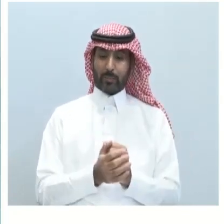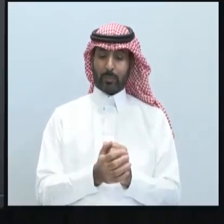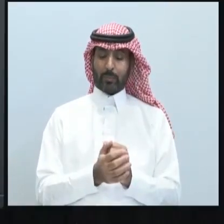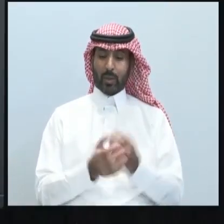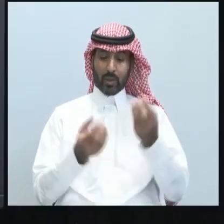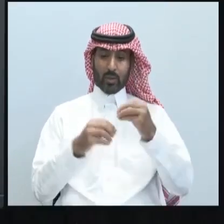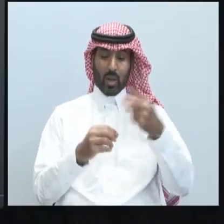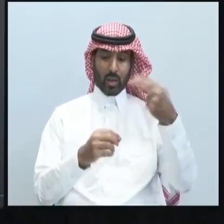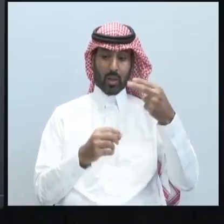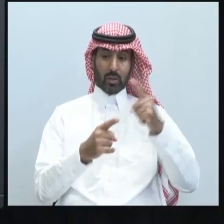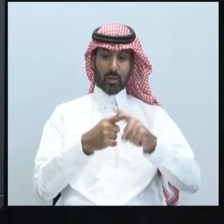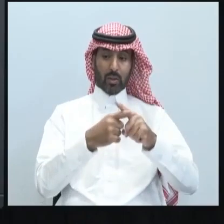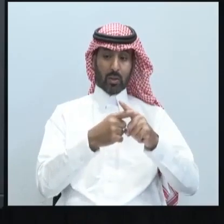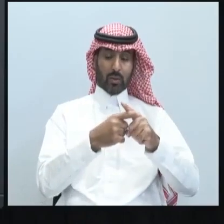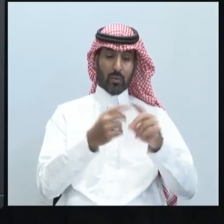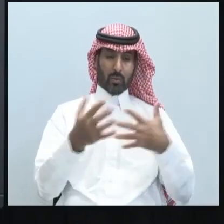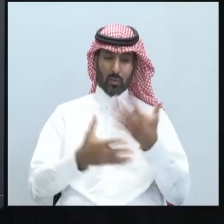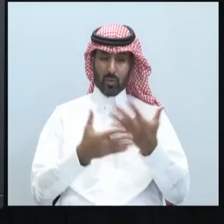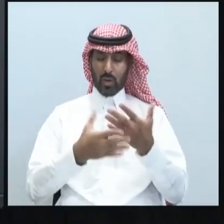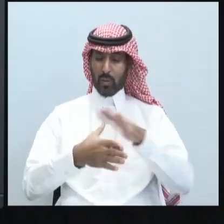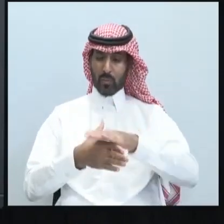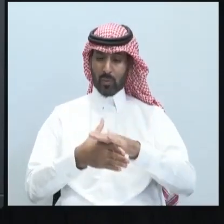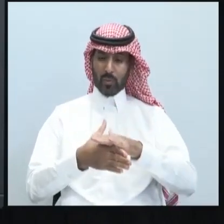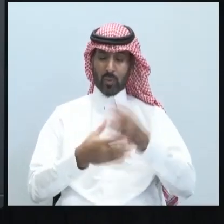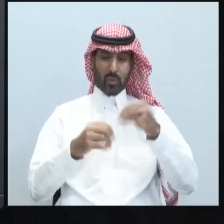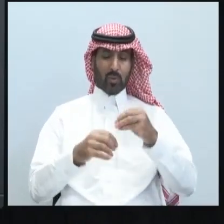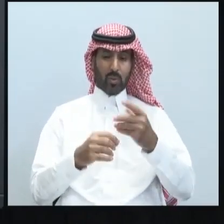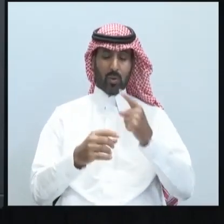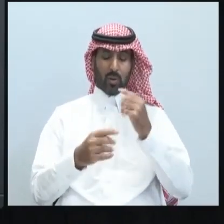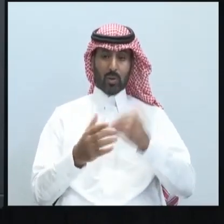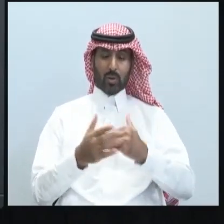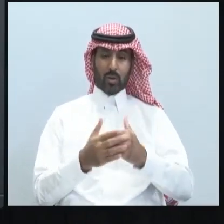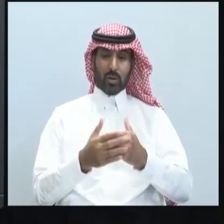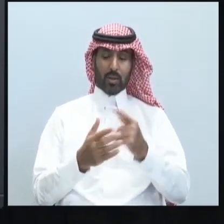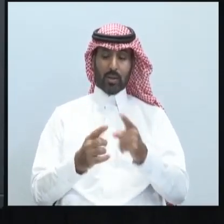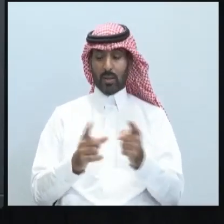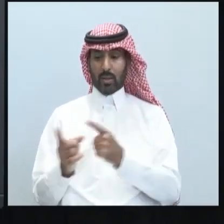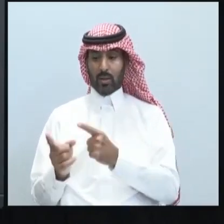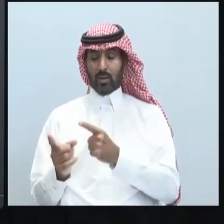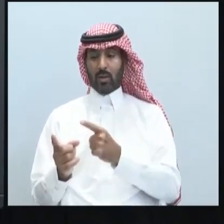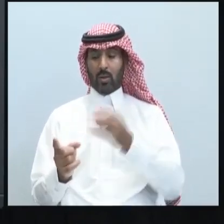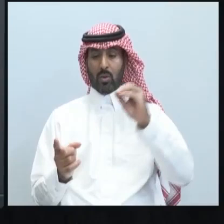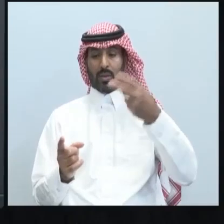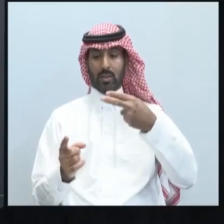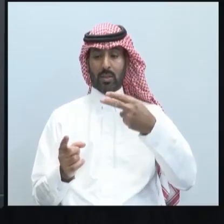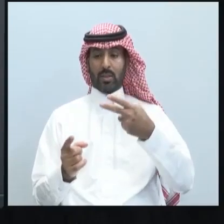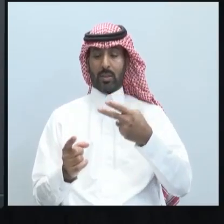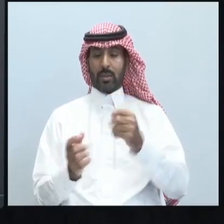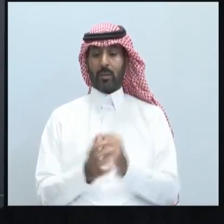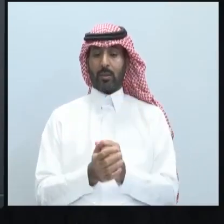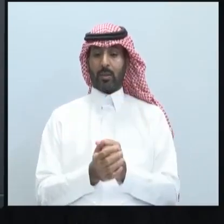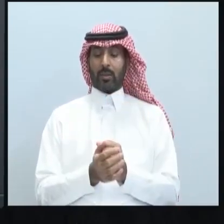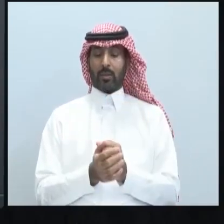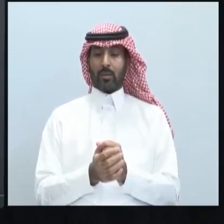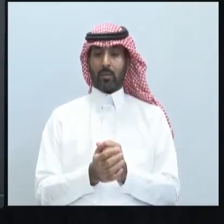ايونات الهيدروجين في التفاعل المتزن ما الذي سوف يحدث اذا هنا يتم التعامل مع وفق ايش وفقه